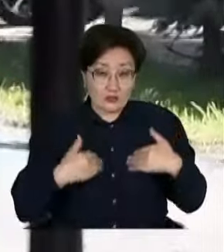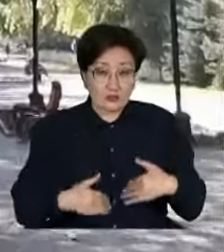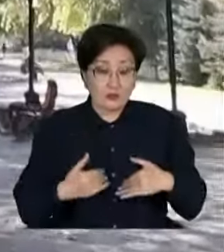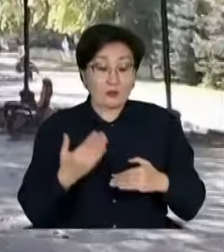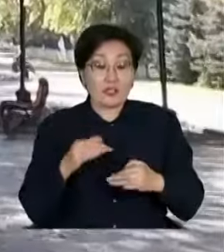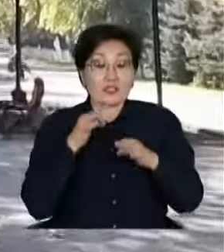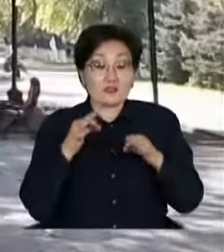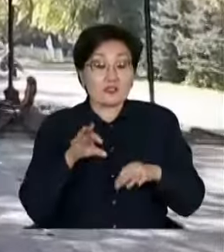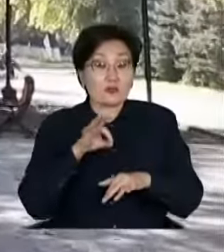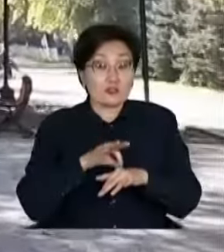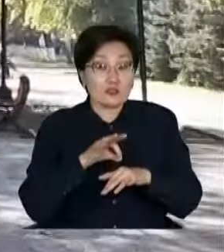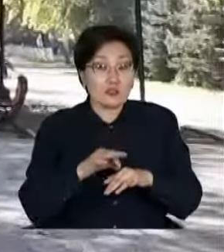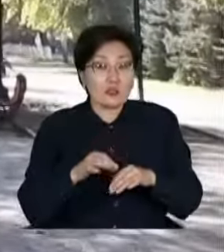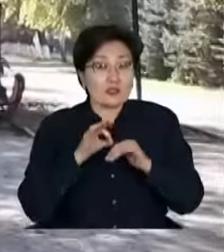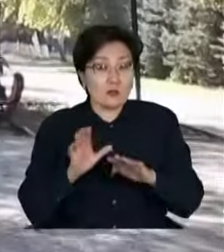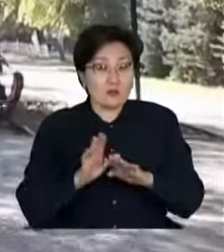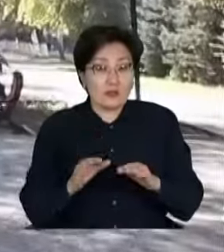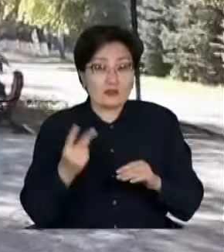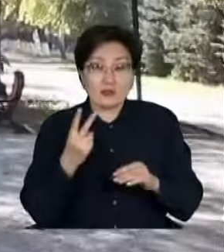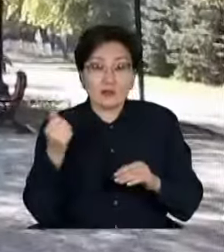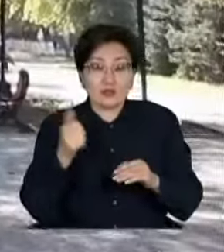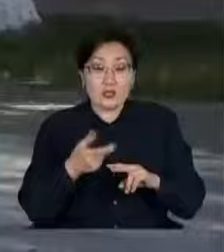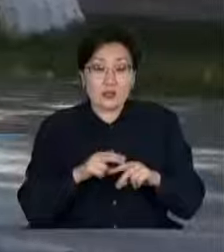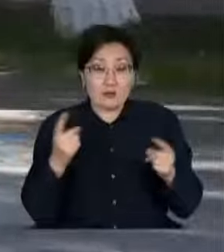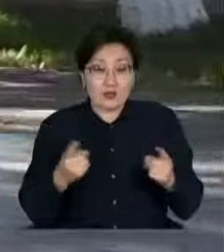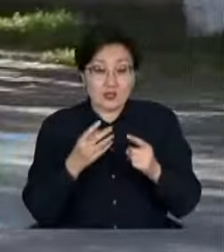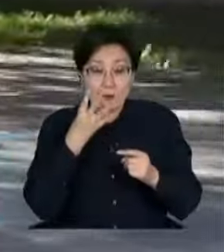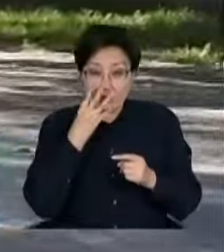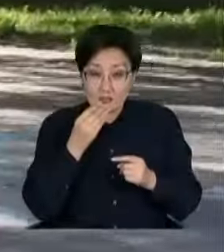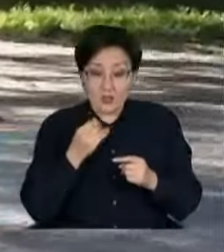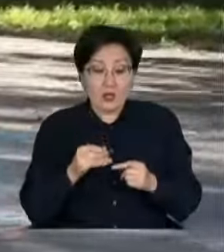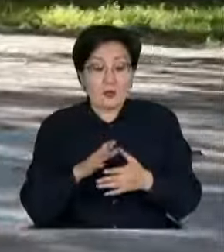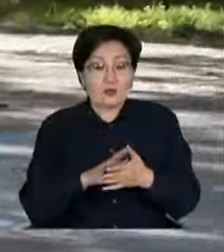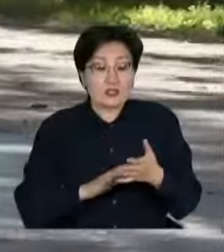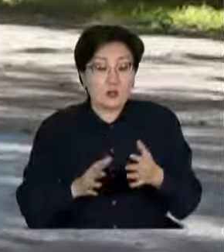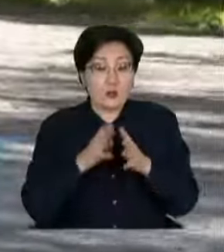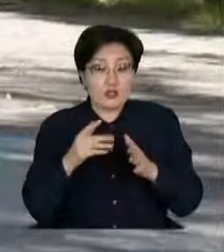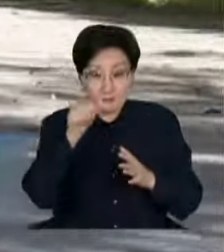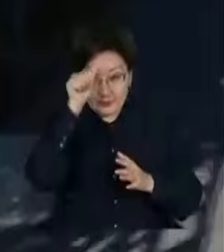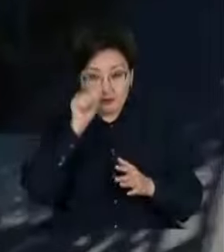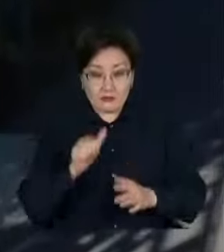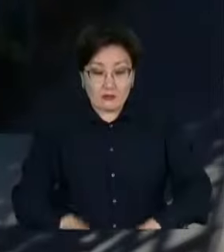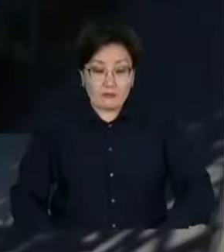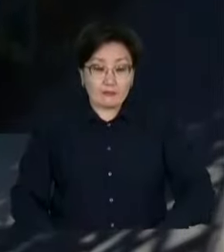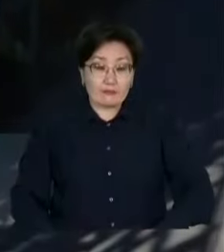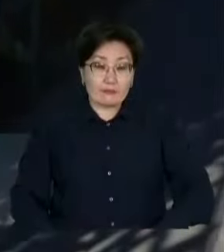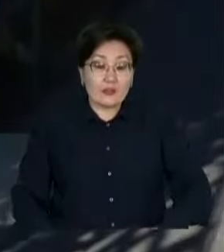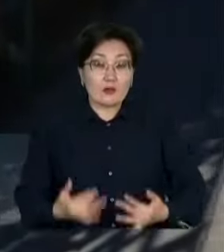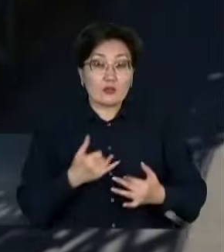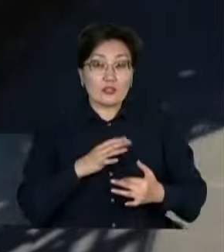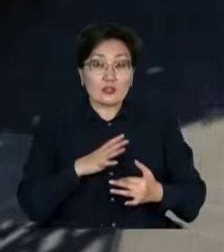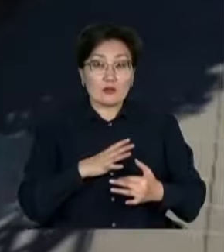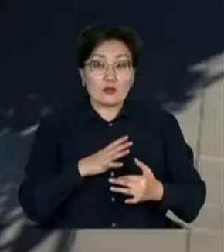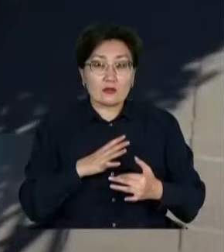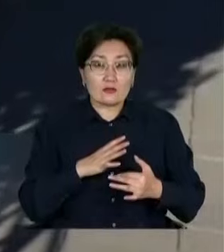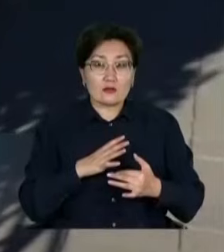по их словам, заболевание не проходит за пару недель, как обычная простуда, а длится больше месяца. У меня болеют правнуки